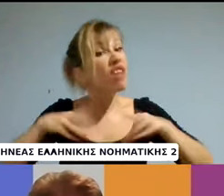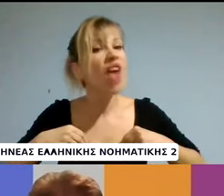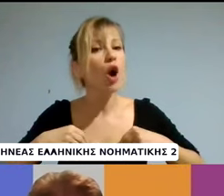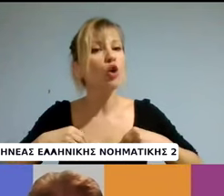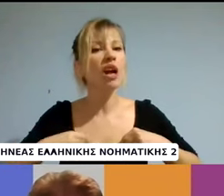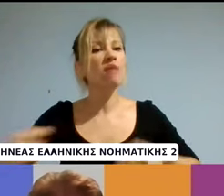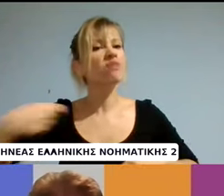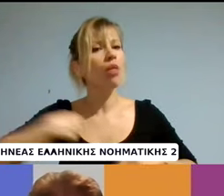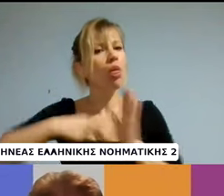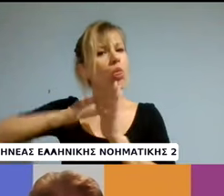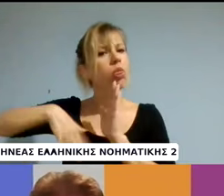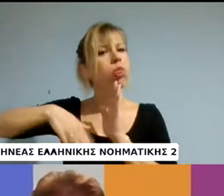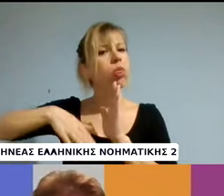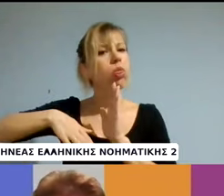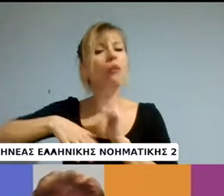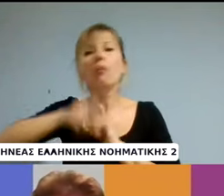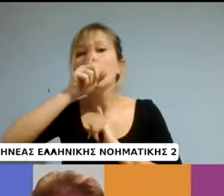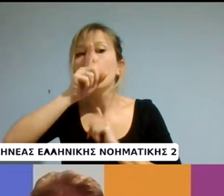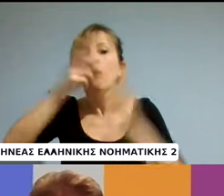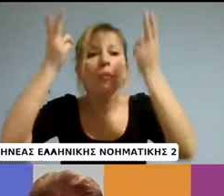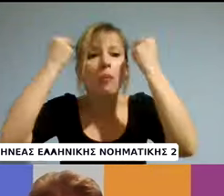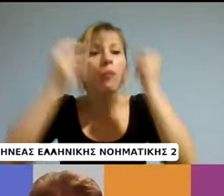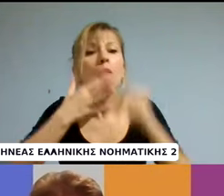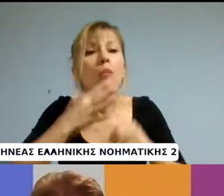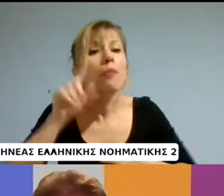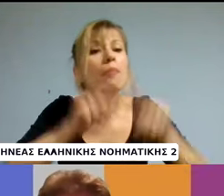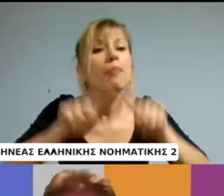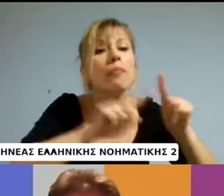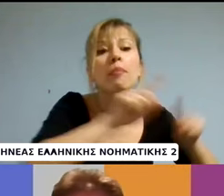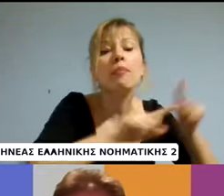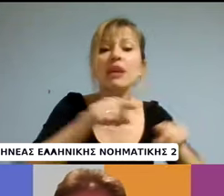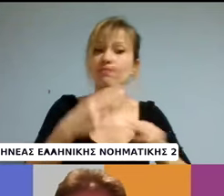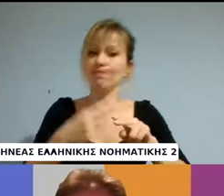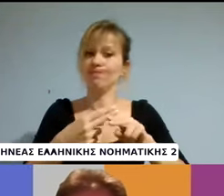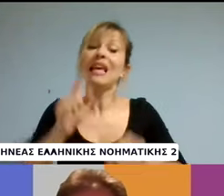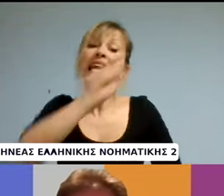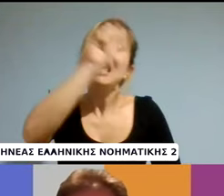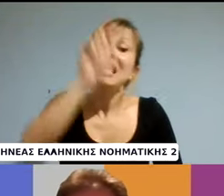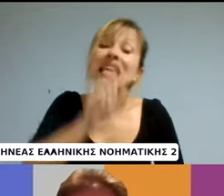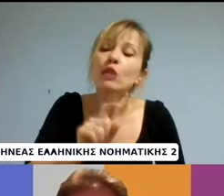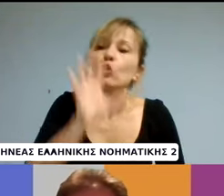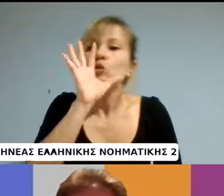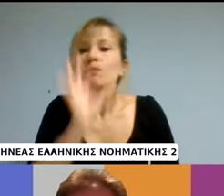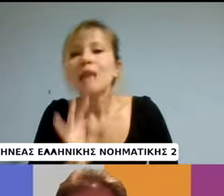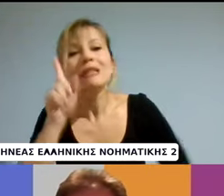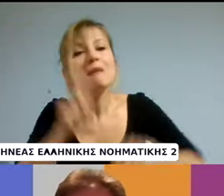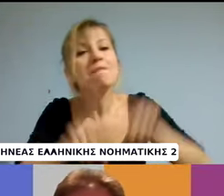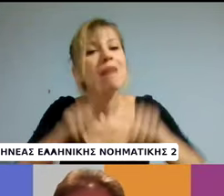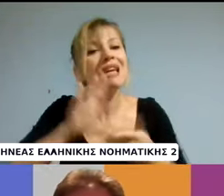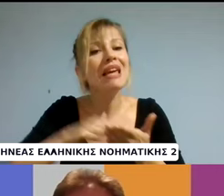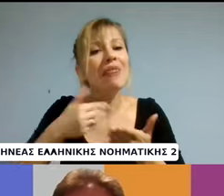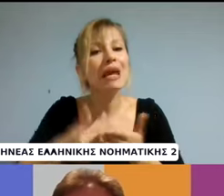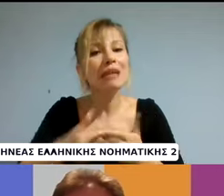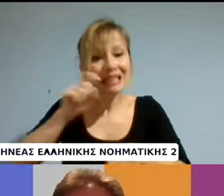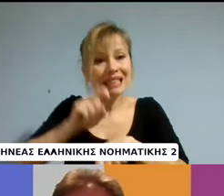και σε αυτές τις συναδέλφους είναι και συνάδελφοι που ίσως εκείνη τη στιγμή δεν μπορούν να συνειδητοποιήσουν ότι οι αμοιβές αυτές